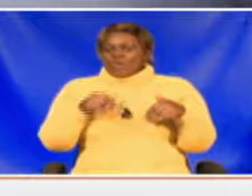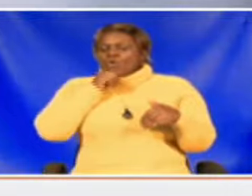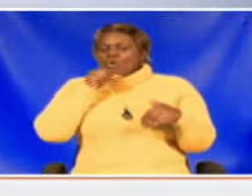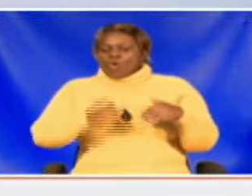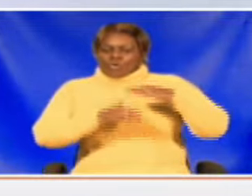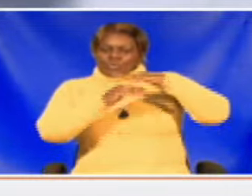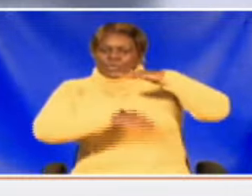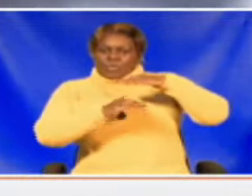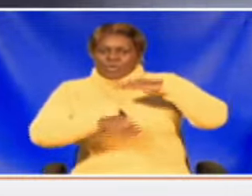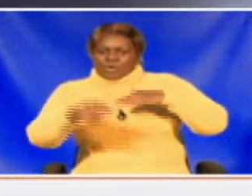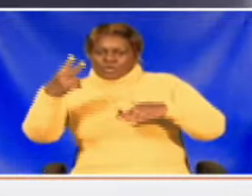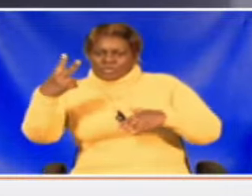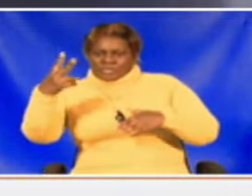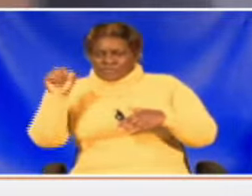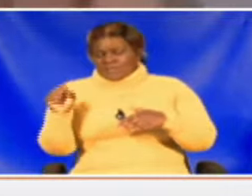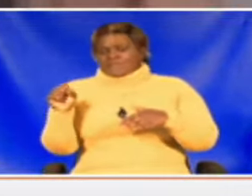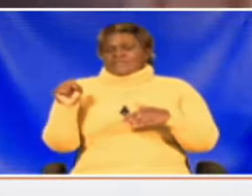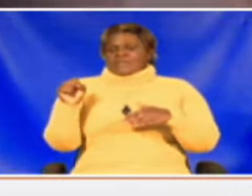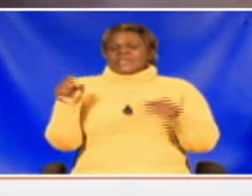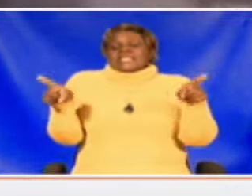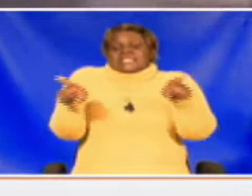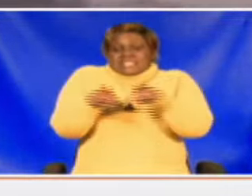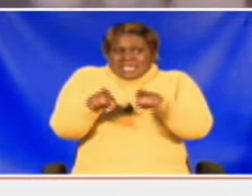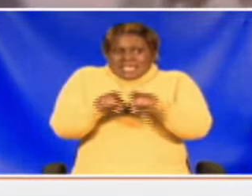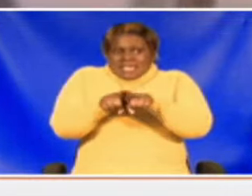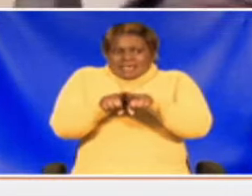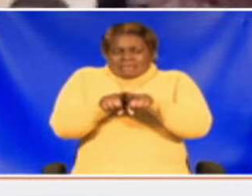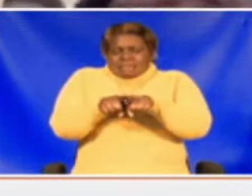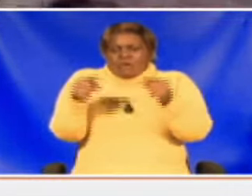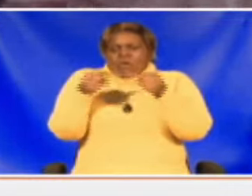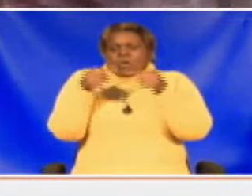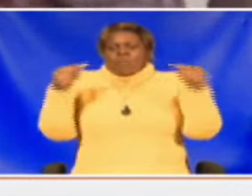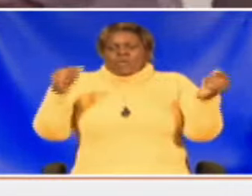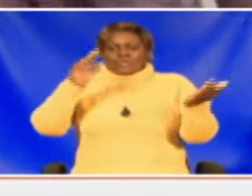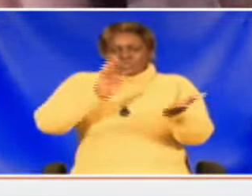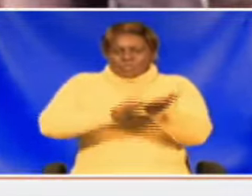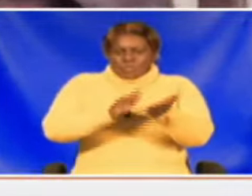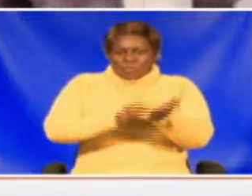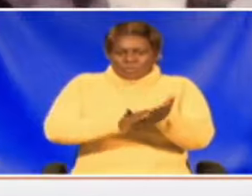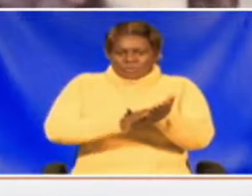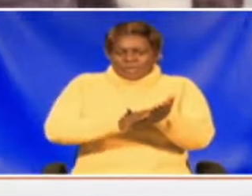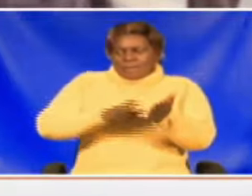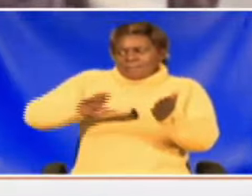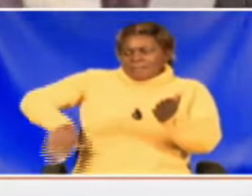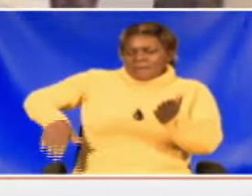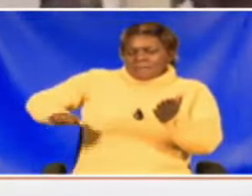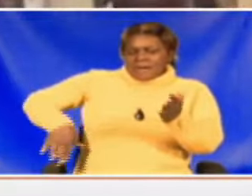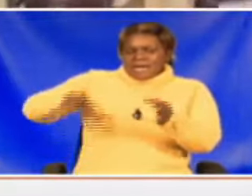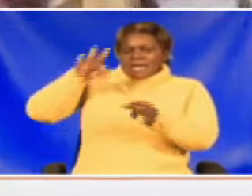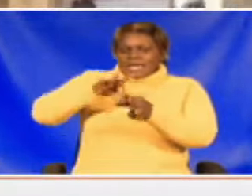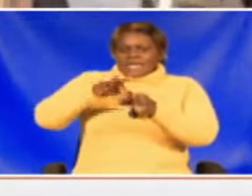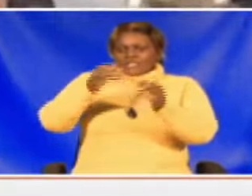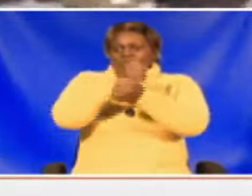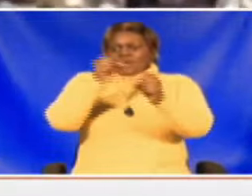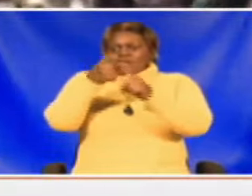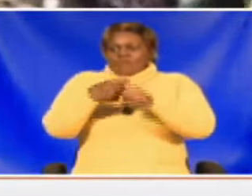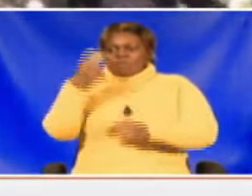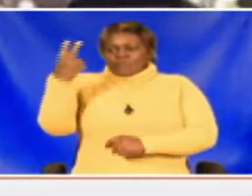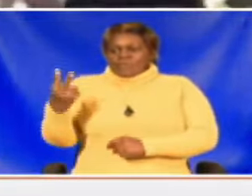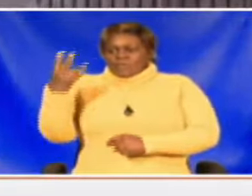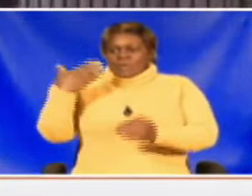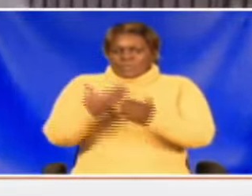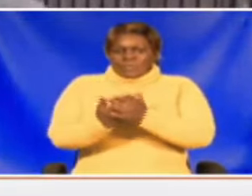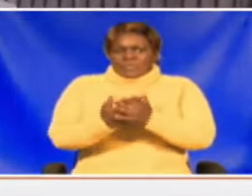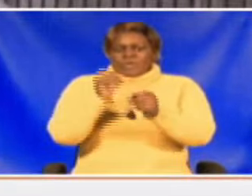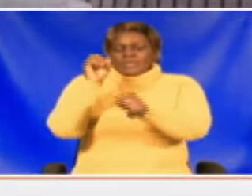wa chini ya miaka 25, pia walijitokeza na kupinga pendekezo la kuchelewesha uchaguzi wa urais kutoka Februari hadi